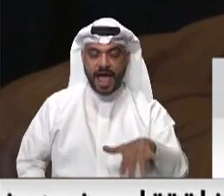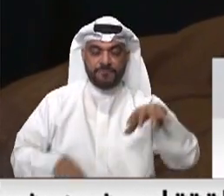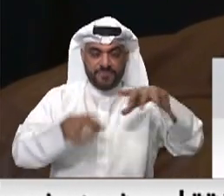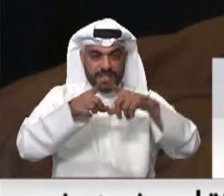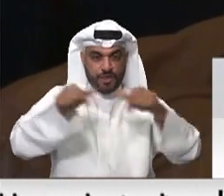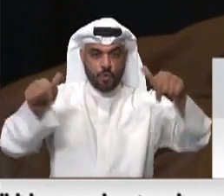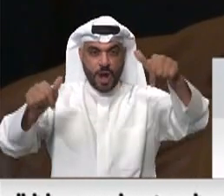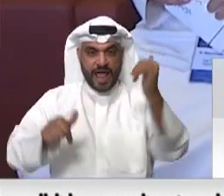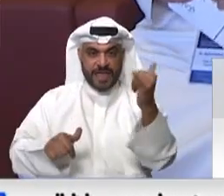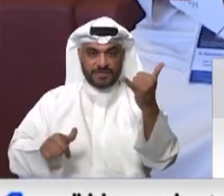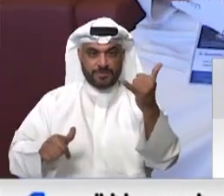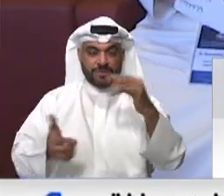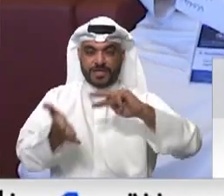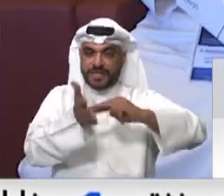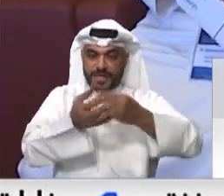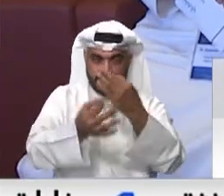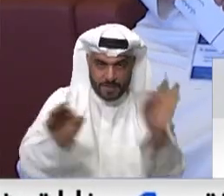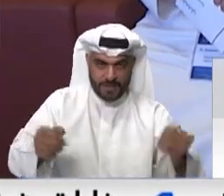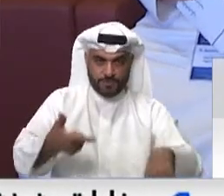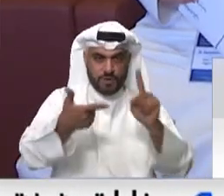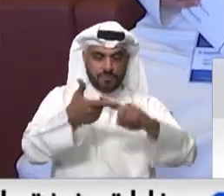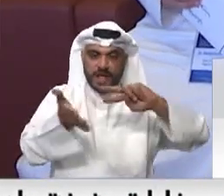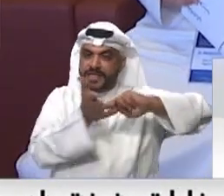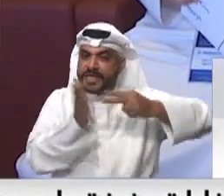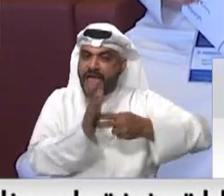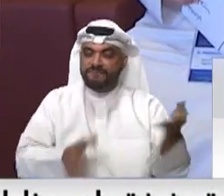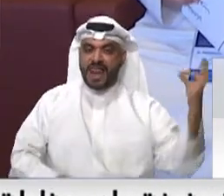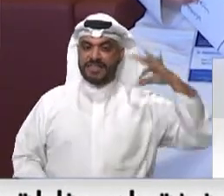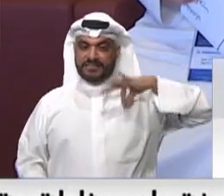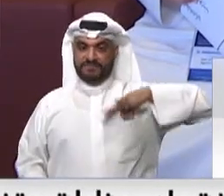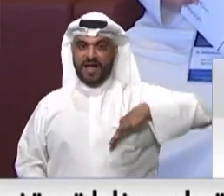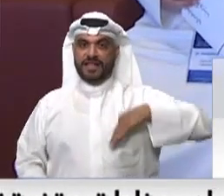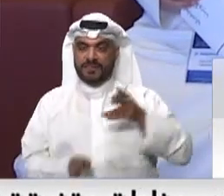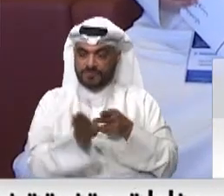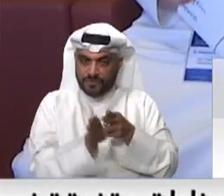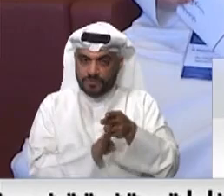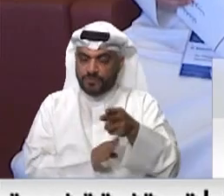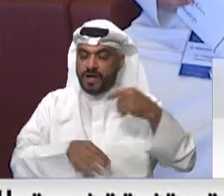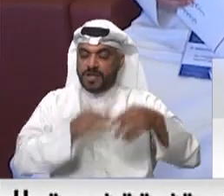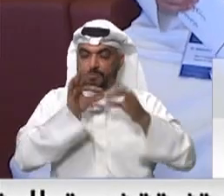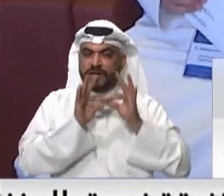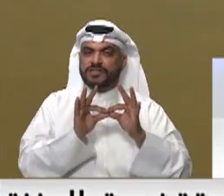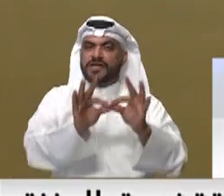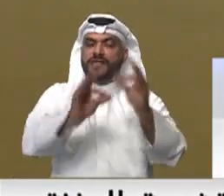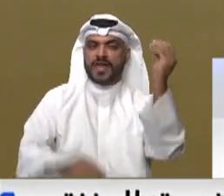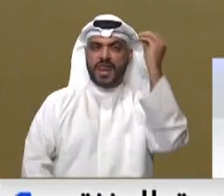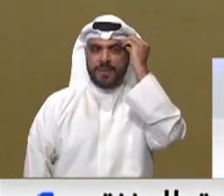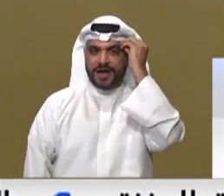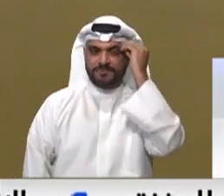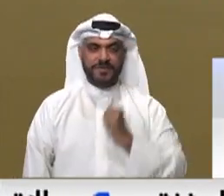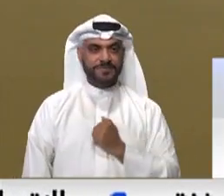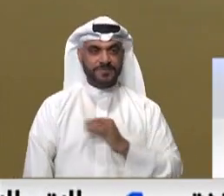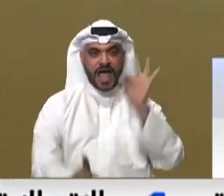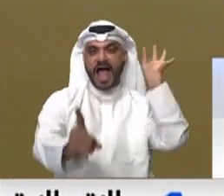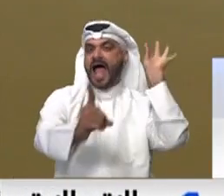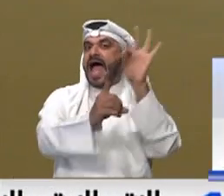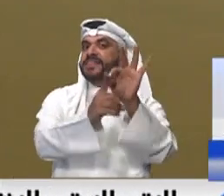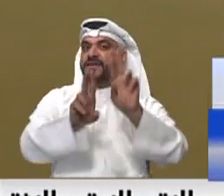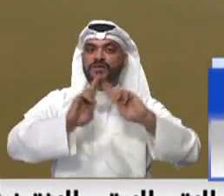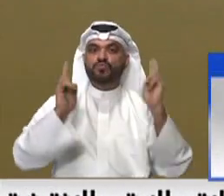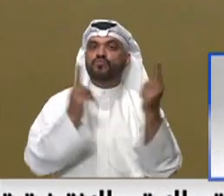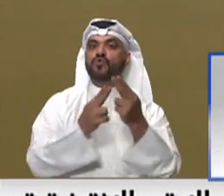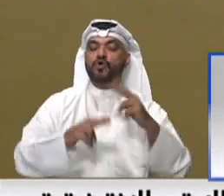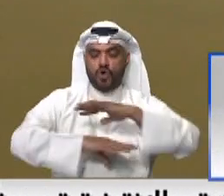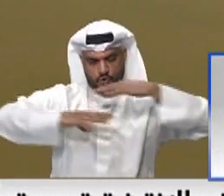دول مجلس التعاون الخليجي وسبل الاستفادة منها لتحقيق استدامة المعرفة. الهدف الأساسي منه هو توحيد